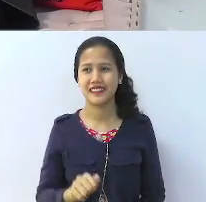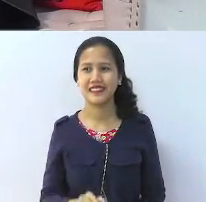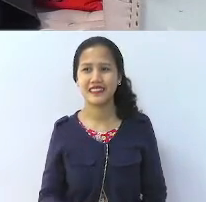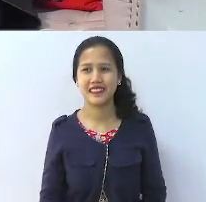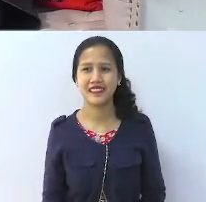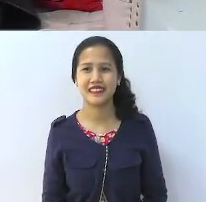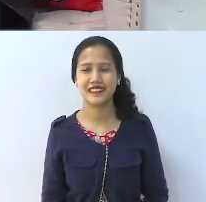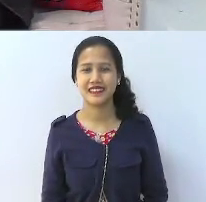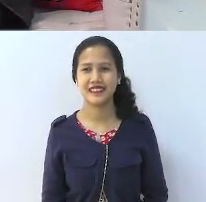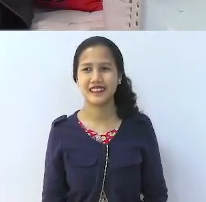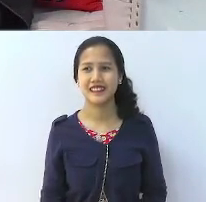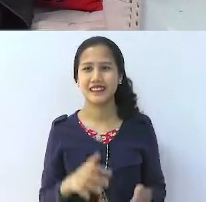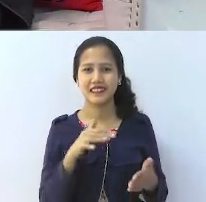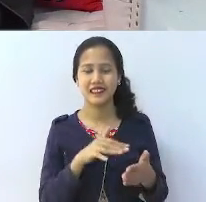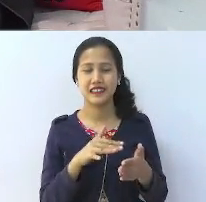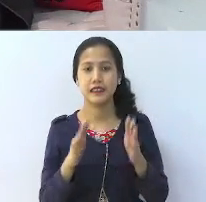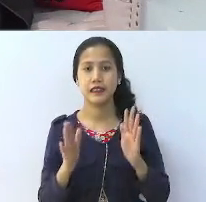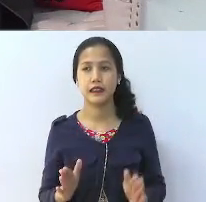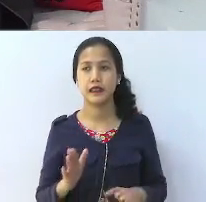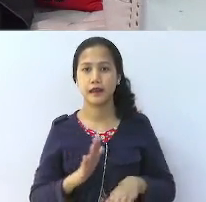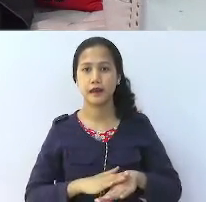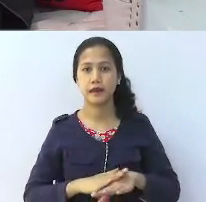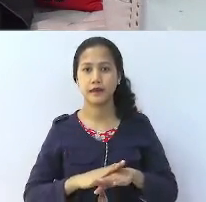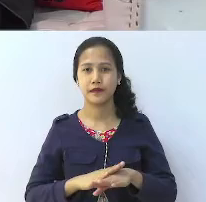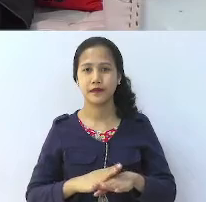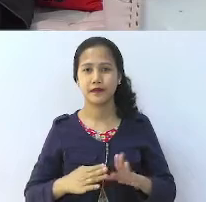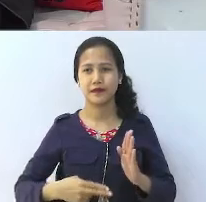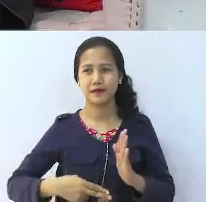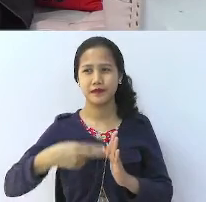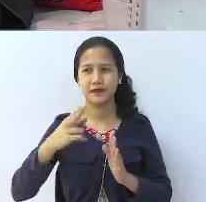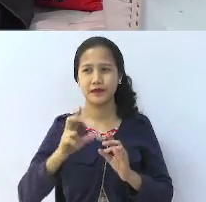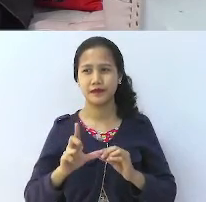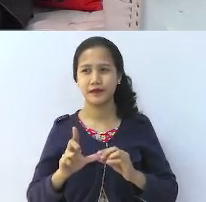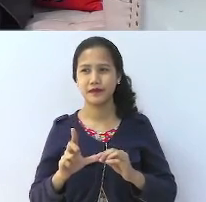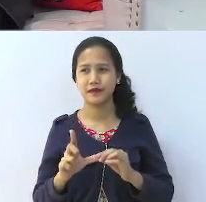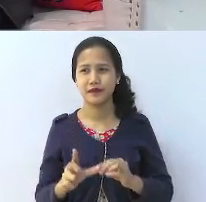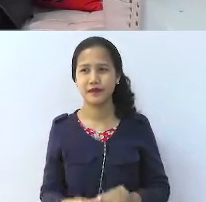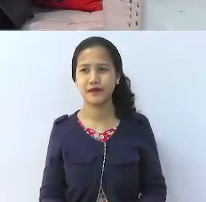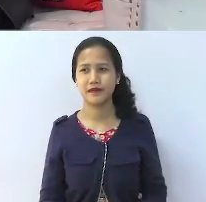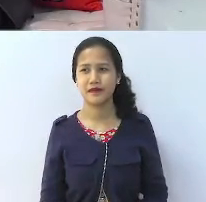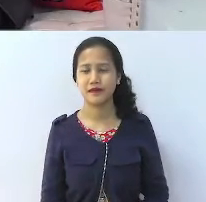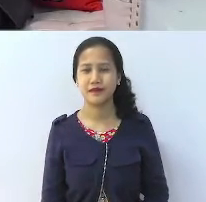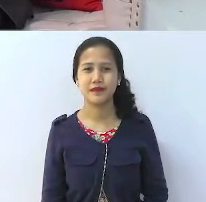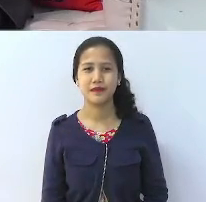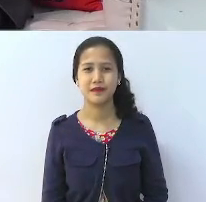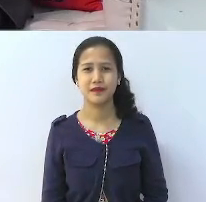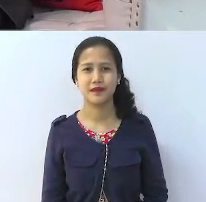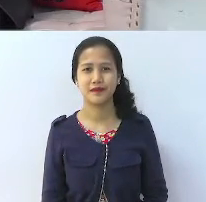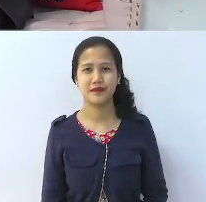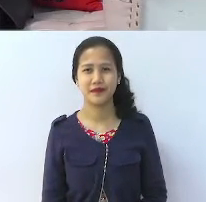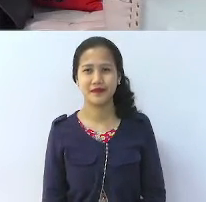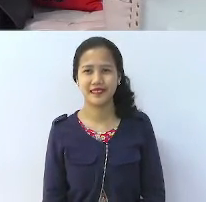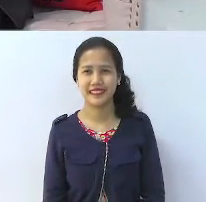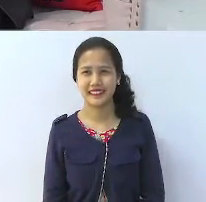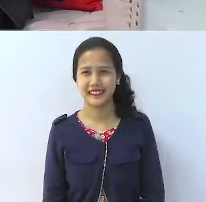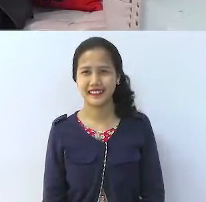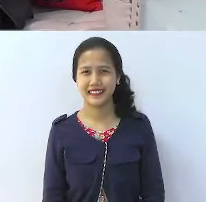Wow, naka-double thumbs up. Yes, sir. Yes po, ma'am. At nandito rin si Ping Ping. Ayan, Ping.